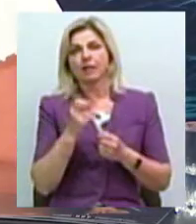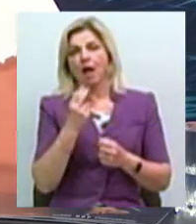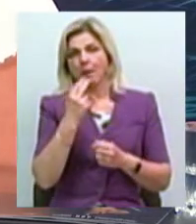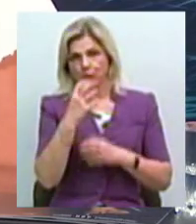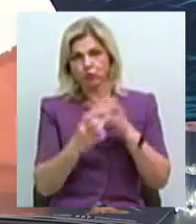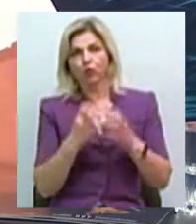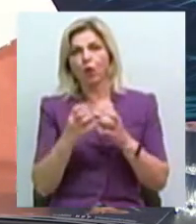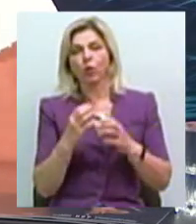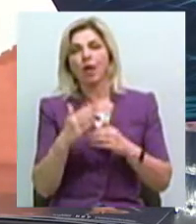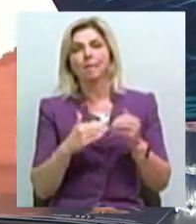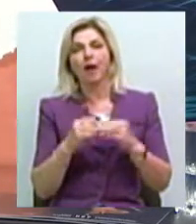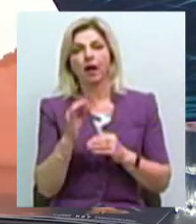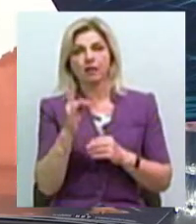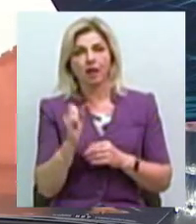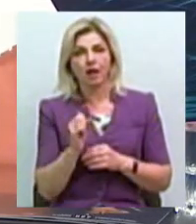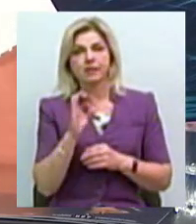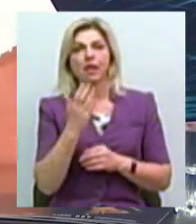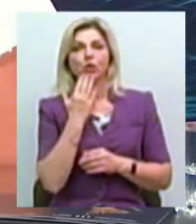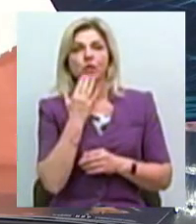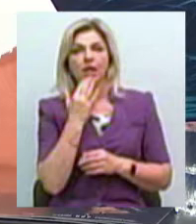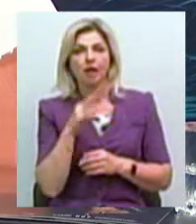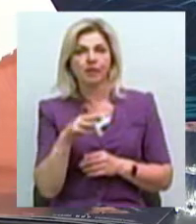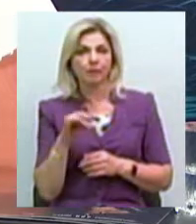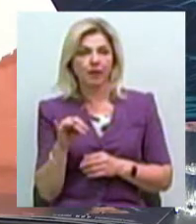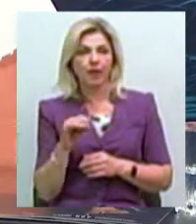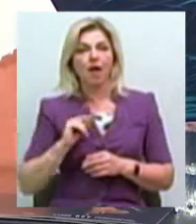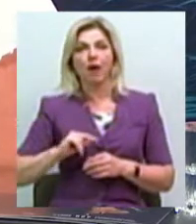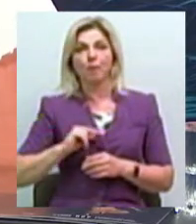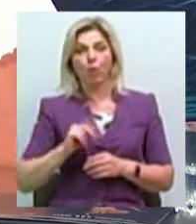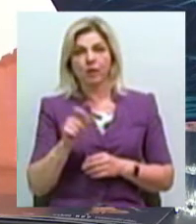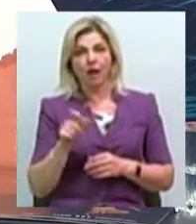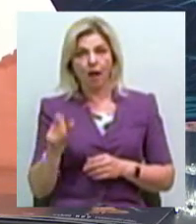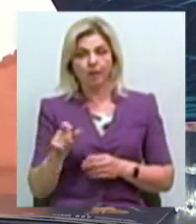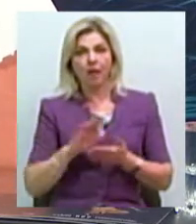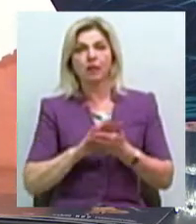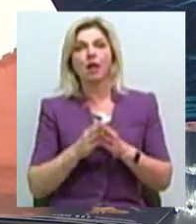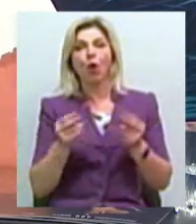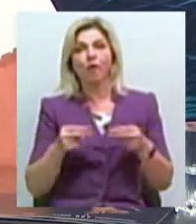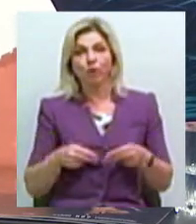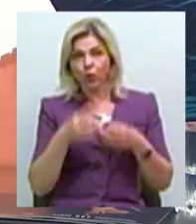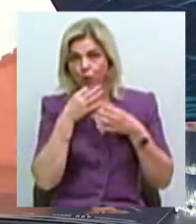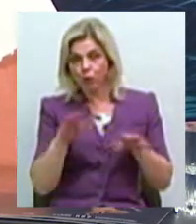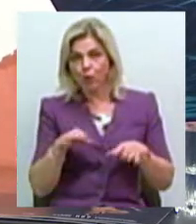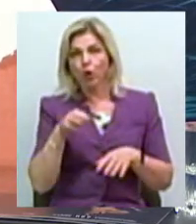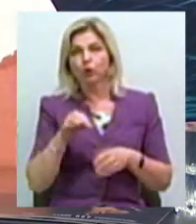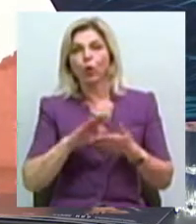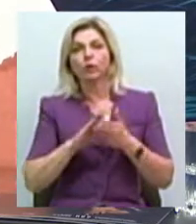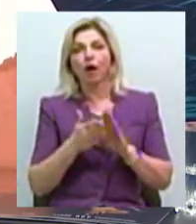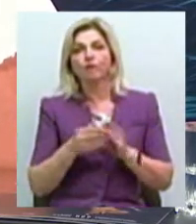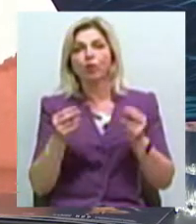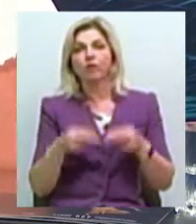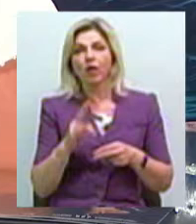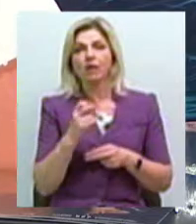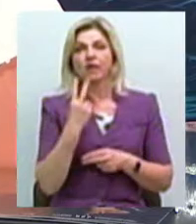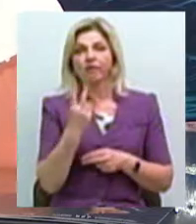да, то есть если с иностранными работниками заключают любой договор, то договор заключается на двух